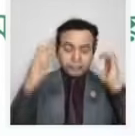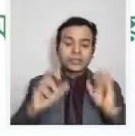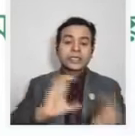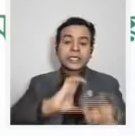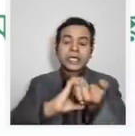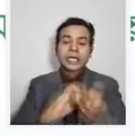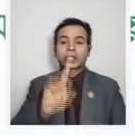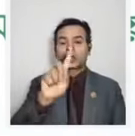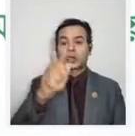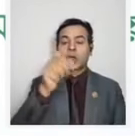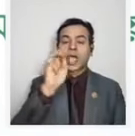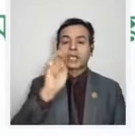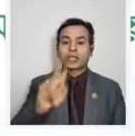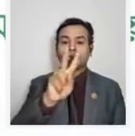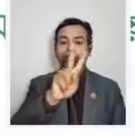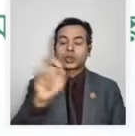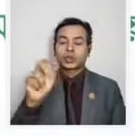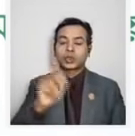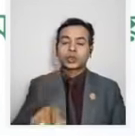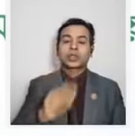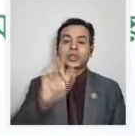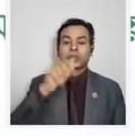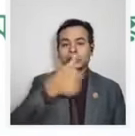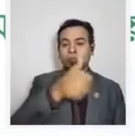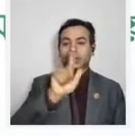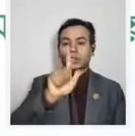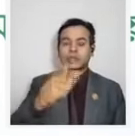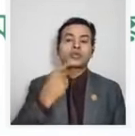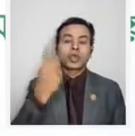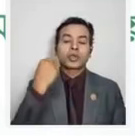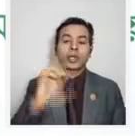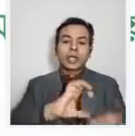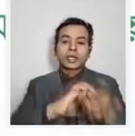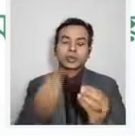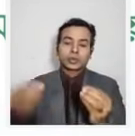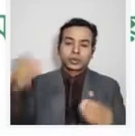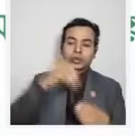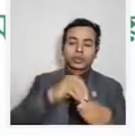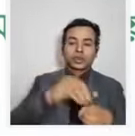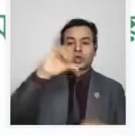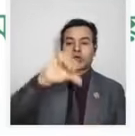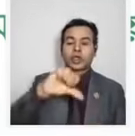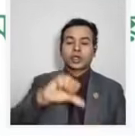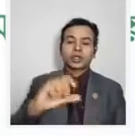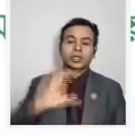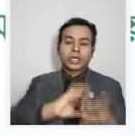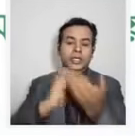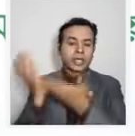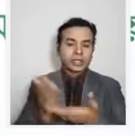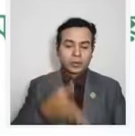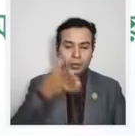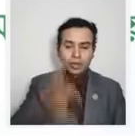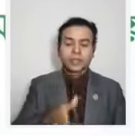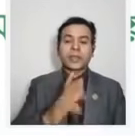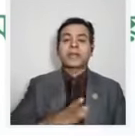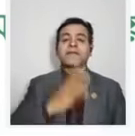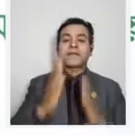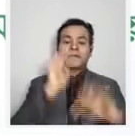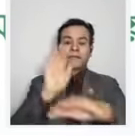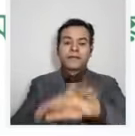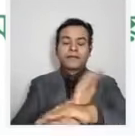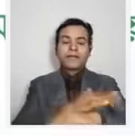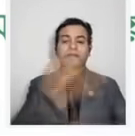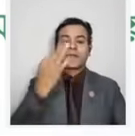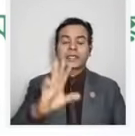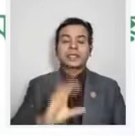94,17,181টি। অনলাইন প্ল্যাটফর্ম মুক্তপাঠে হটলাইন সেবা দেওয়ার জন্য প্রশিক্ষণপ্রাপ্ত চিকিৎসক 16,267 জন। গত 24 ঘন্টায়